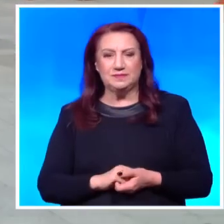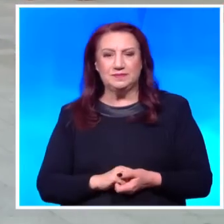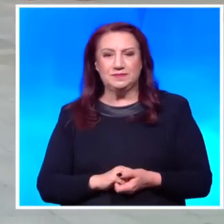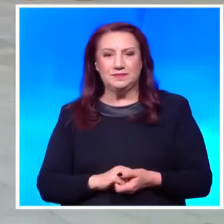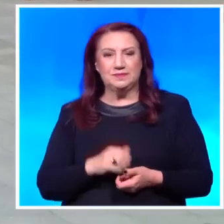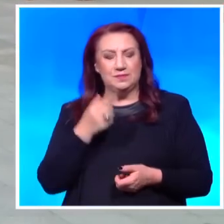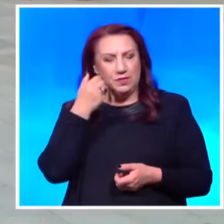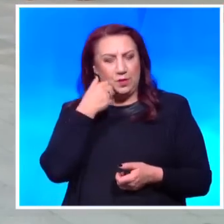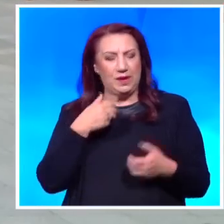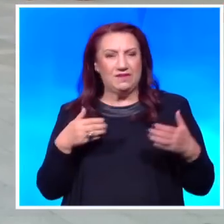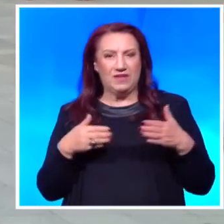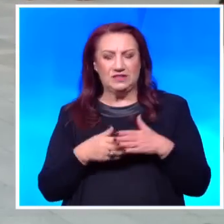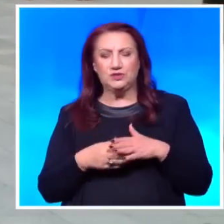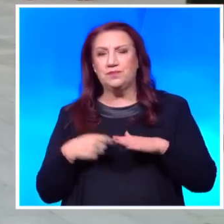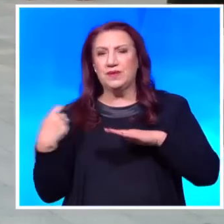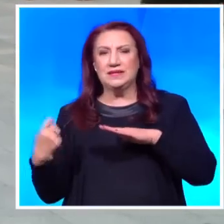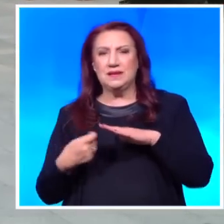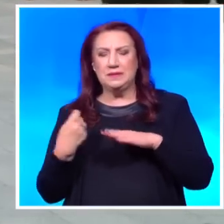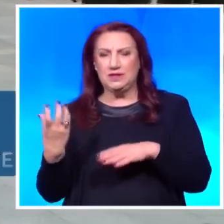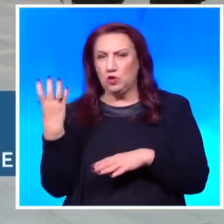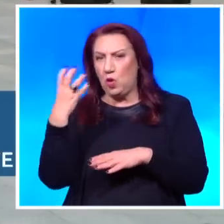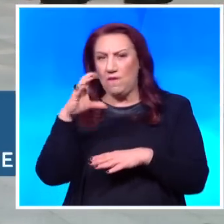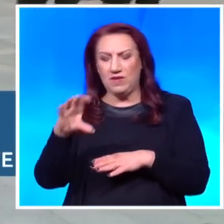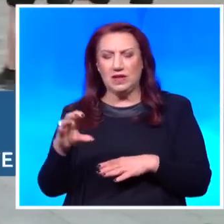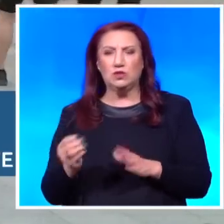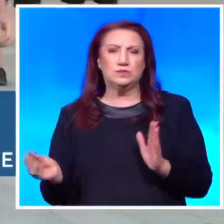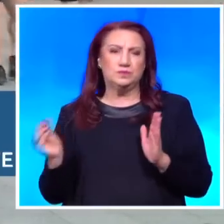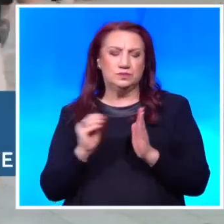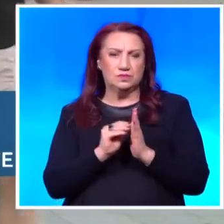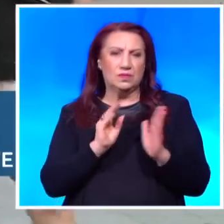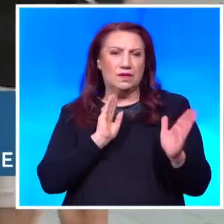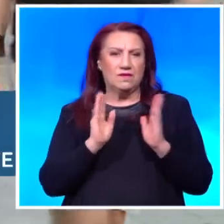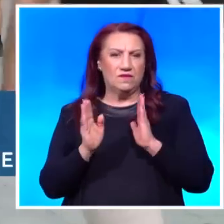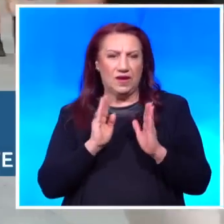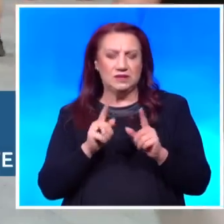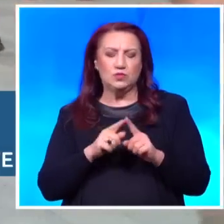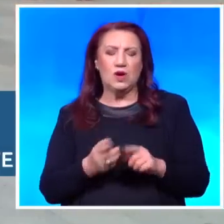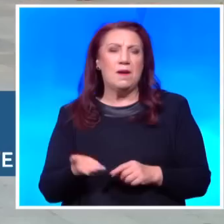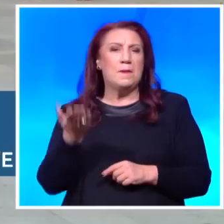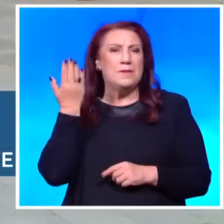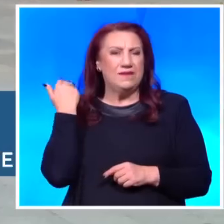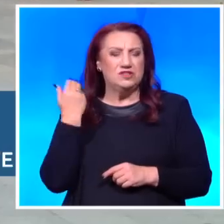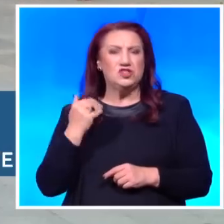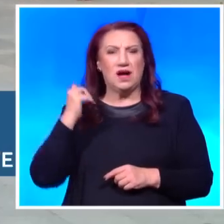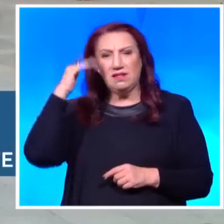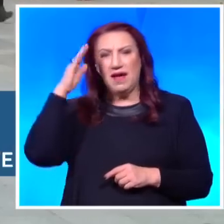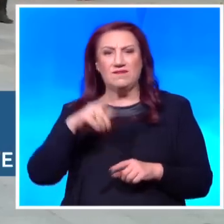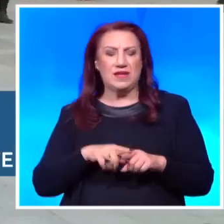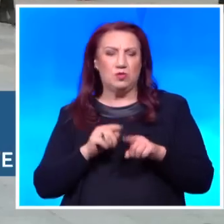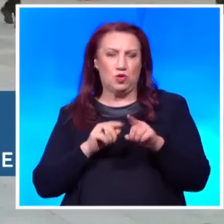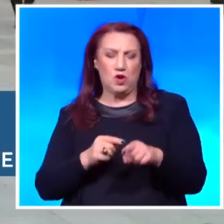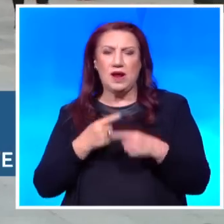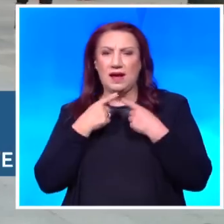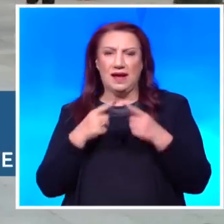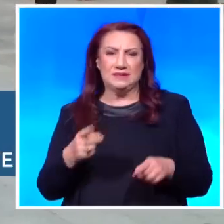Добър вечер! В записано видеообращение, разпространено в социалните мрежи, вече бившият главен прокурор Иван Гешев обяви две ключови